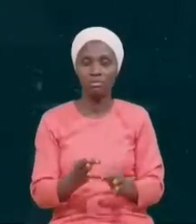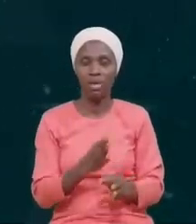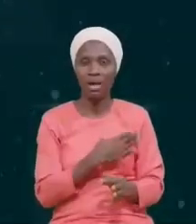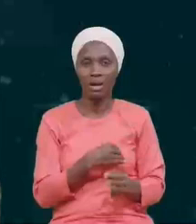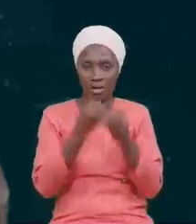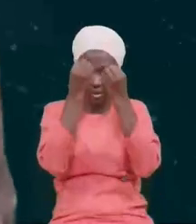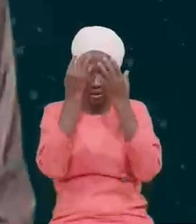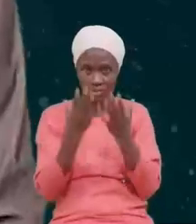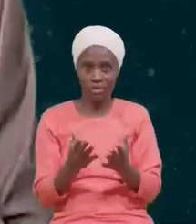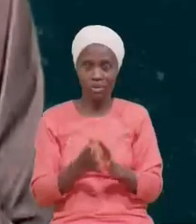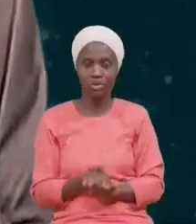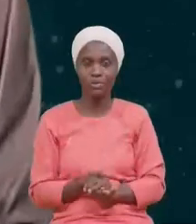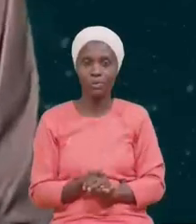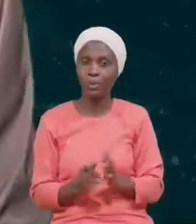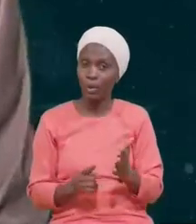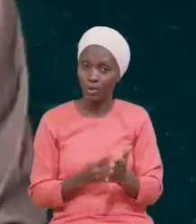Une fois encore,